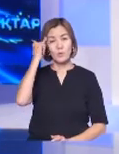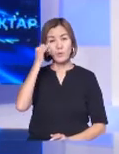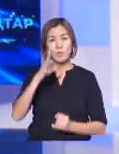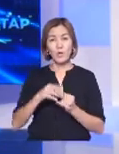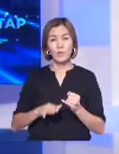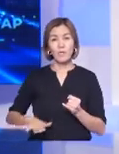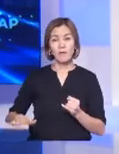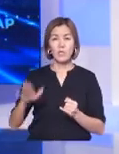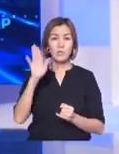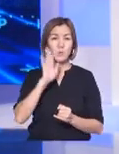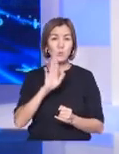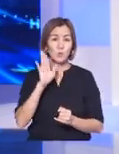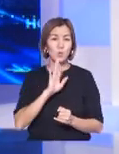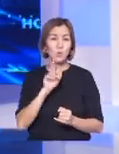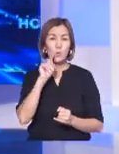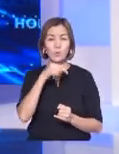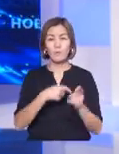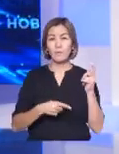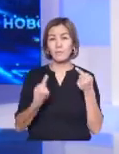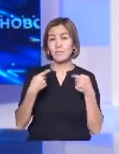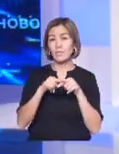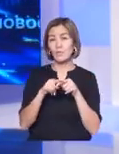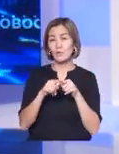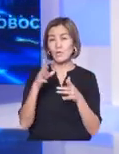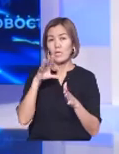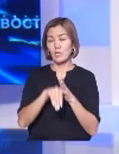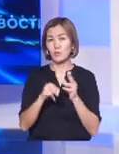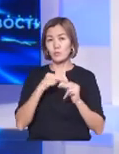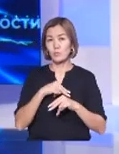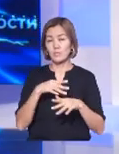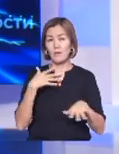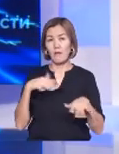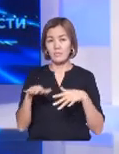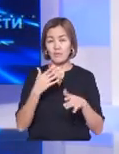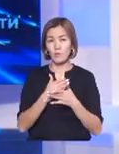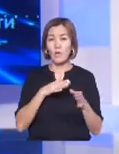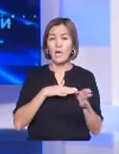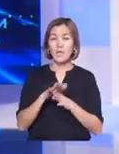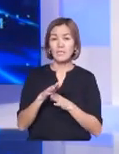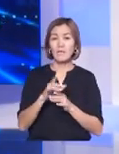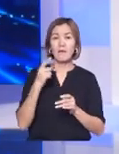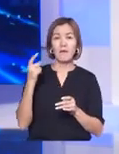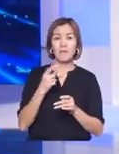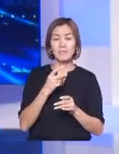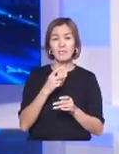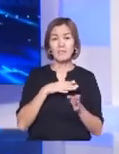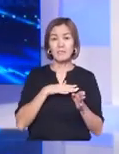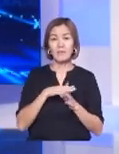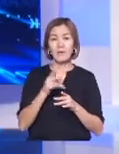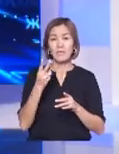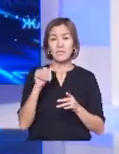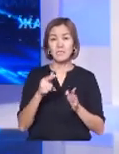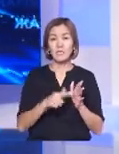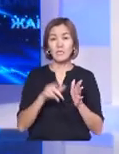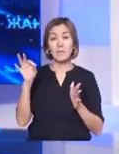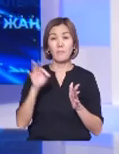Ұйғыр ауданында суды үнемдеп пайдалану технологияларын енгізу жұмыстары ақсап тұр. Атқарылған шаруа небәрі 2,7% құрайды.